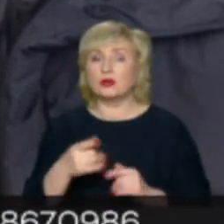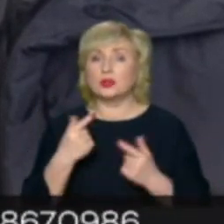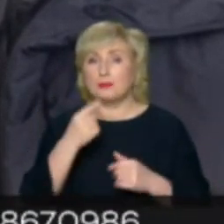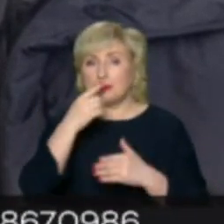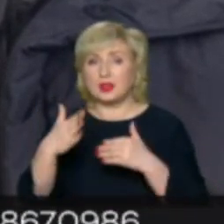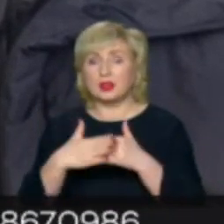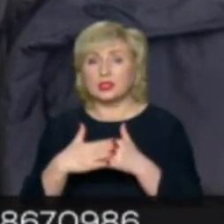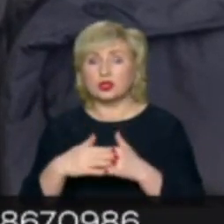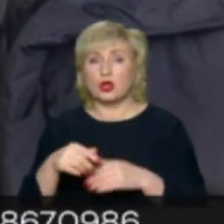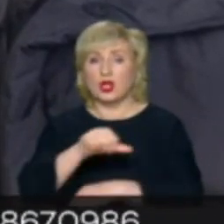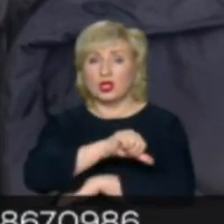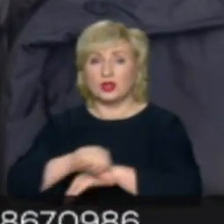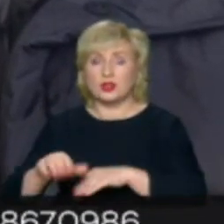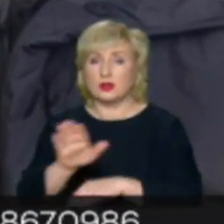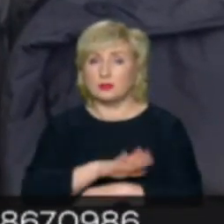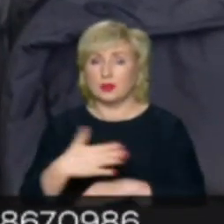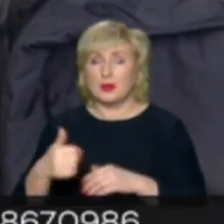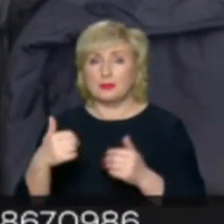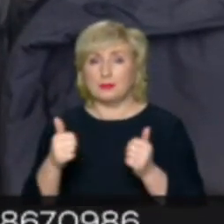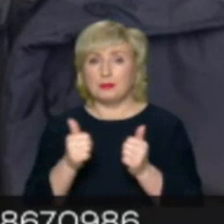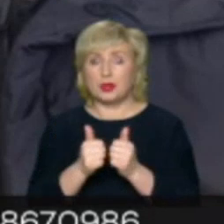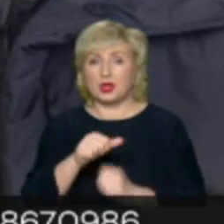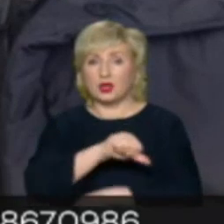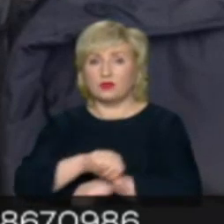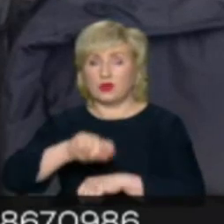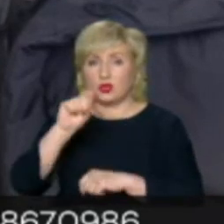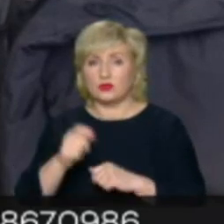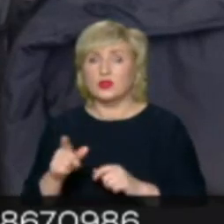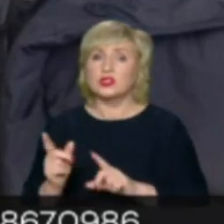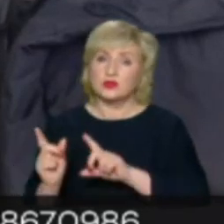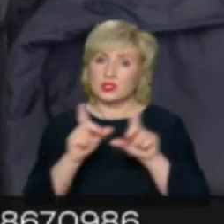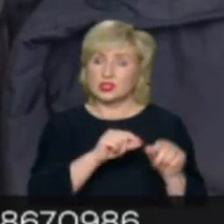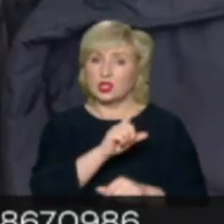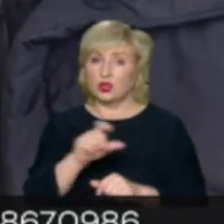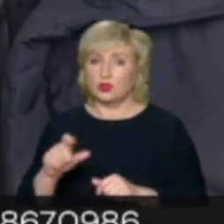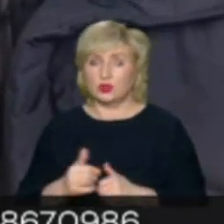лінії розмежування, які прифронтові, що там зараз, і чи виїздять звідти люди?